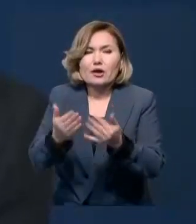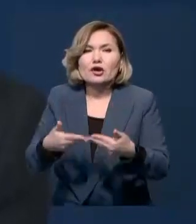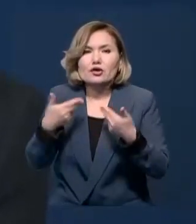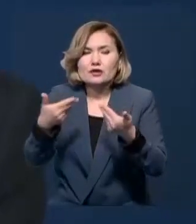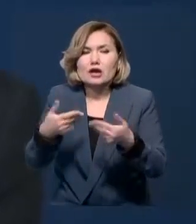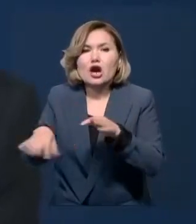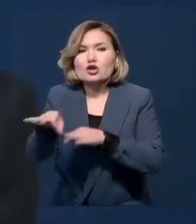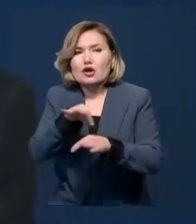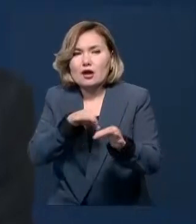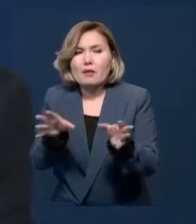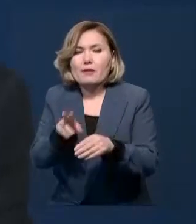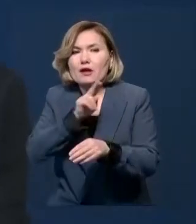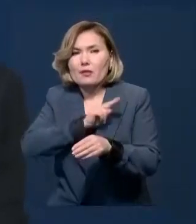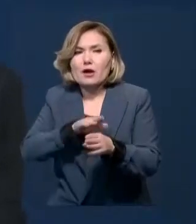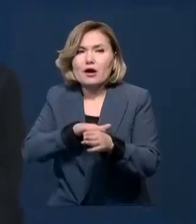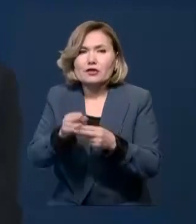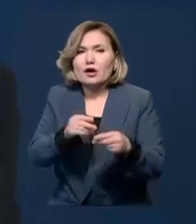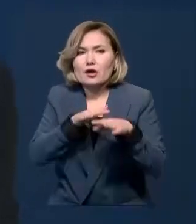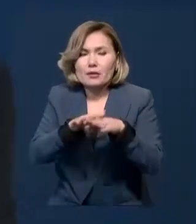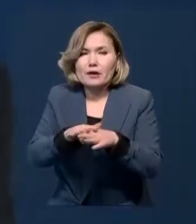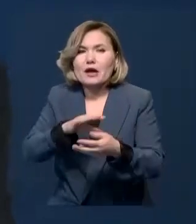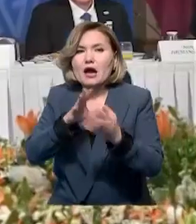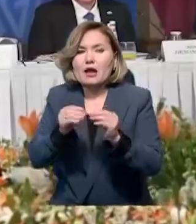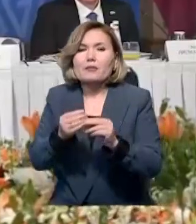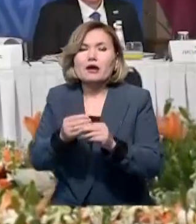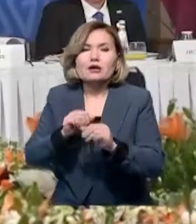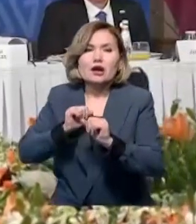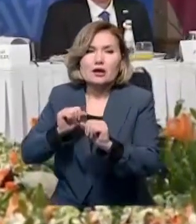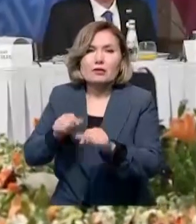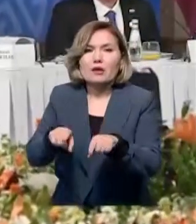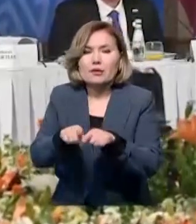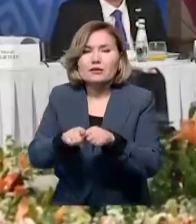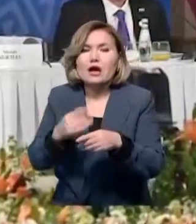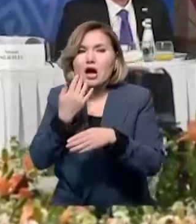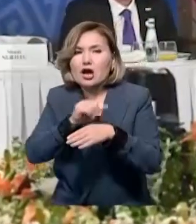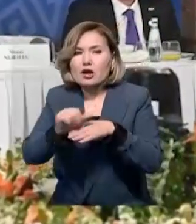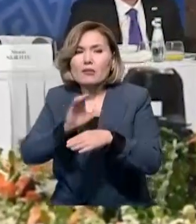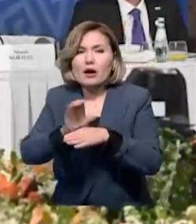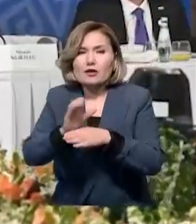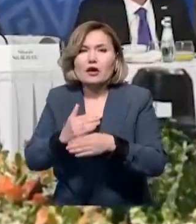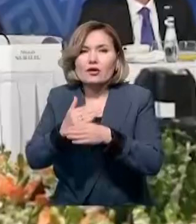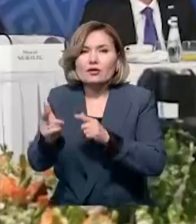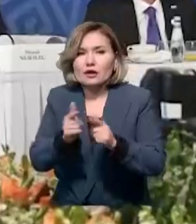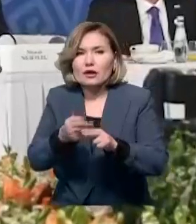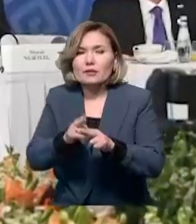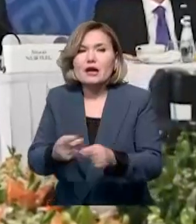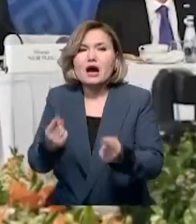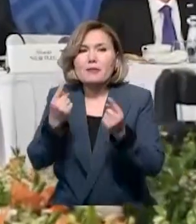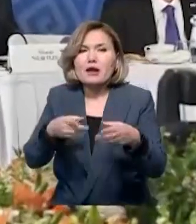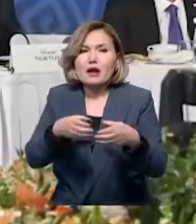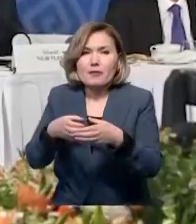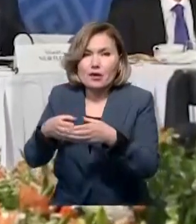ұсынуға, жобаларды бірлесе қаржыландыруға, ішінара кепілдік беруге және экспортты қолдауға дайын. Одан бөлек